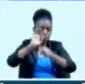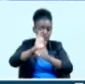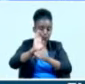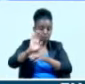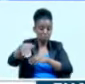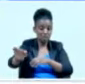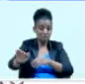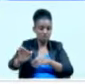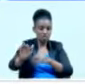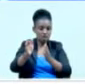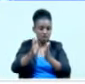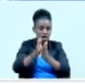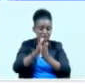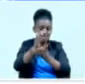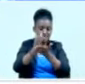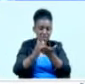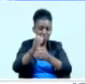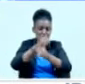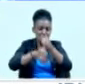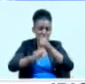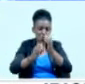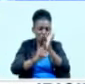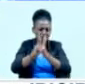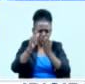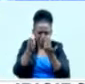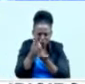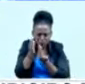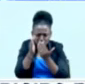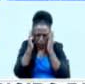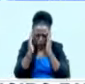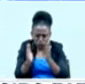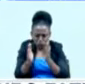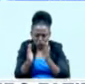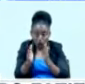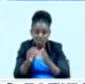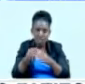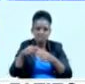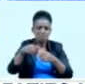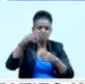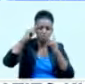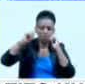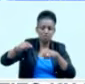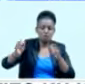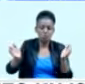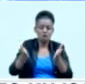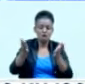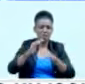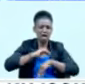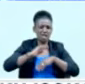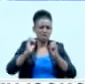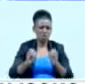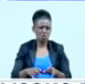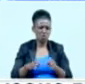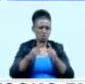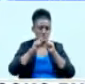y'amadini ndetse n'abahugira mu bikorwa bibateza imbere bakirengagiza izi gahunda kubera ubukangurambaga budahagije Jean